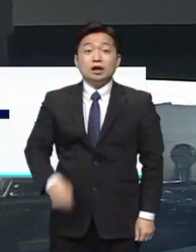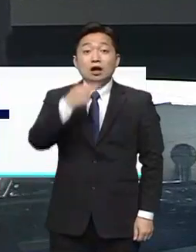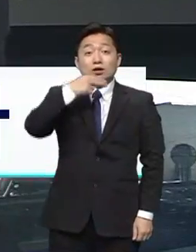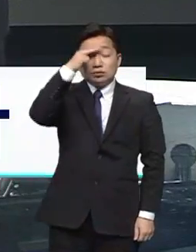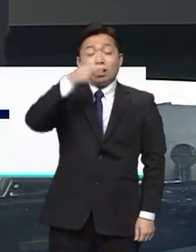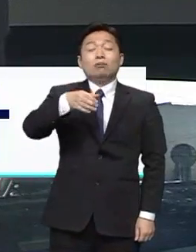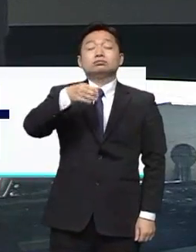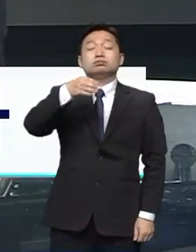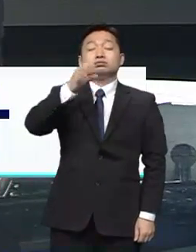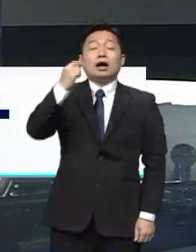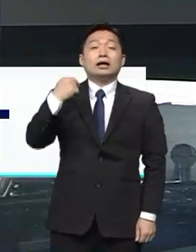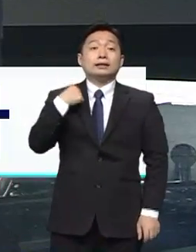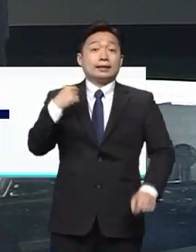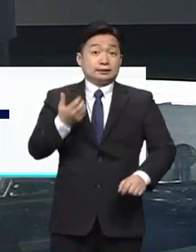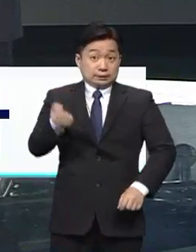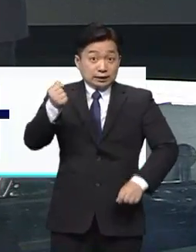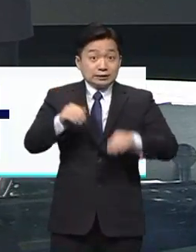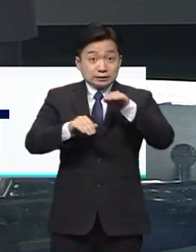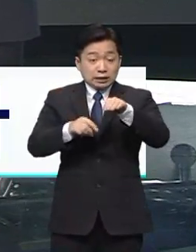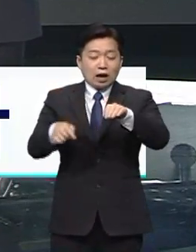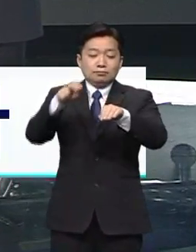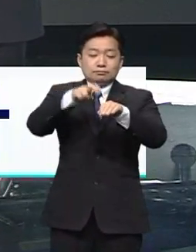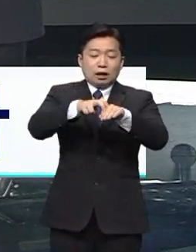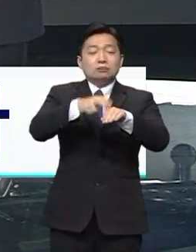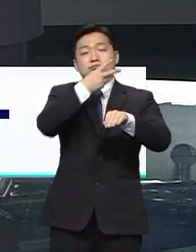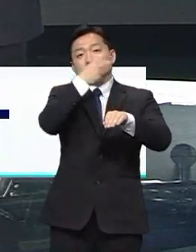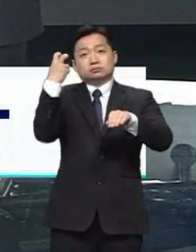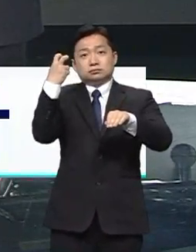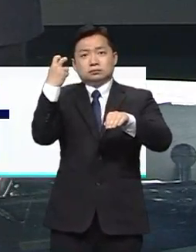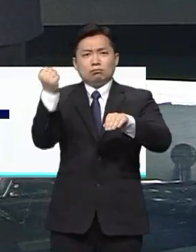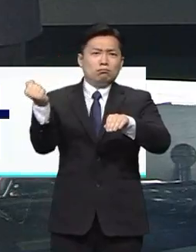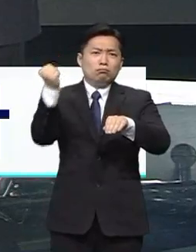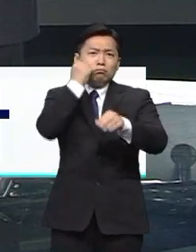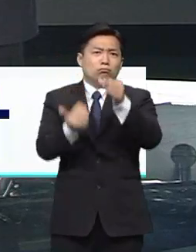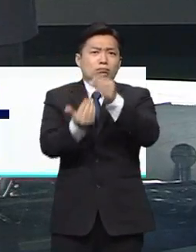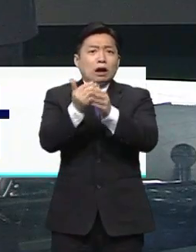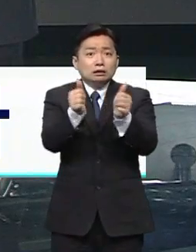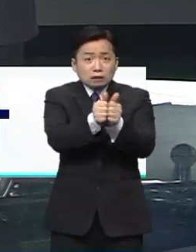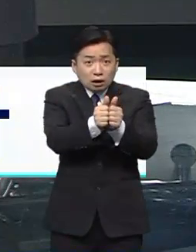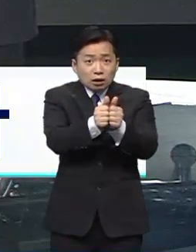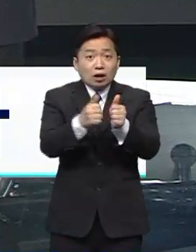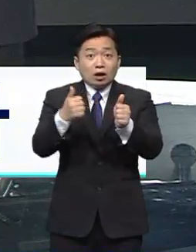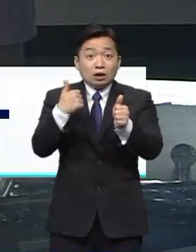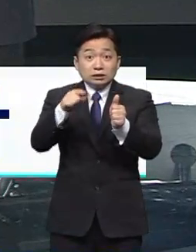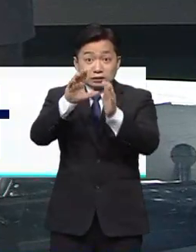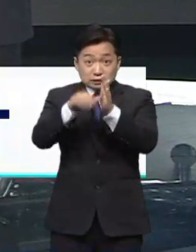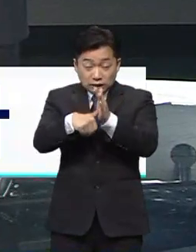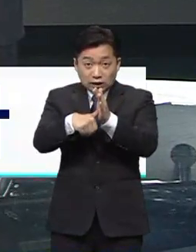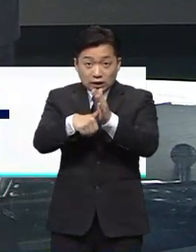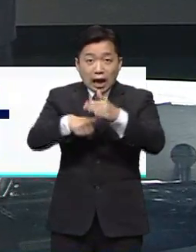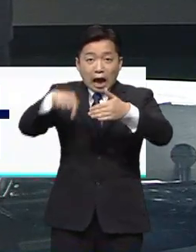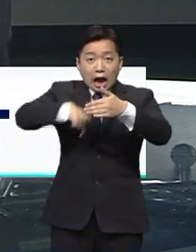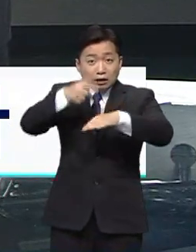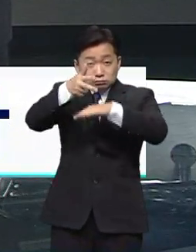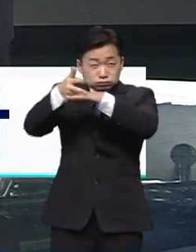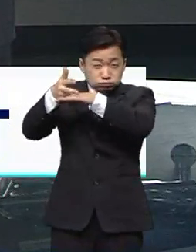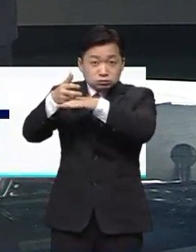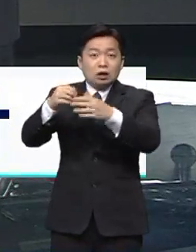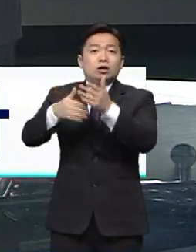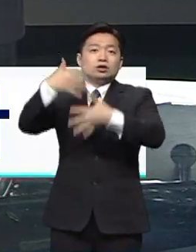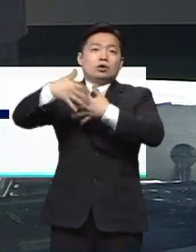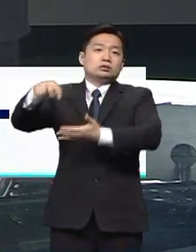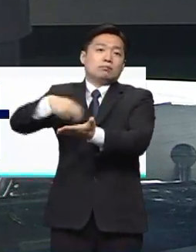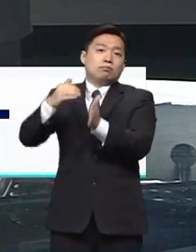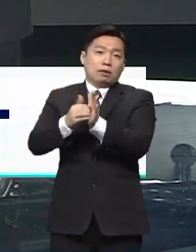술을 마시고 자기 차에서 잠이 들었는데 봉변을 당했다는 한 남자가 저희한테 당시 블랙박스 영상을